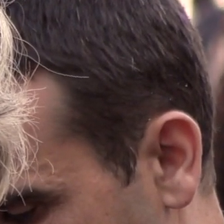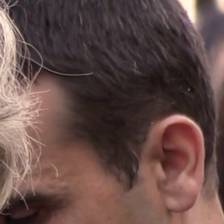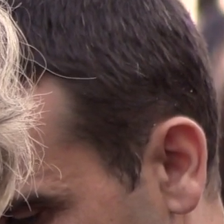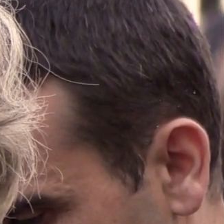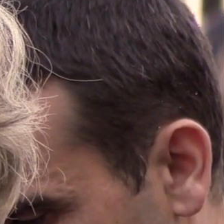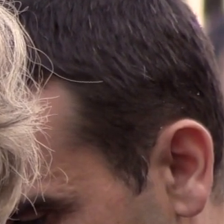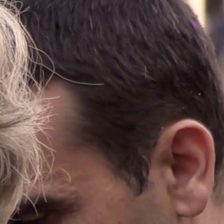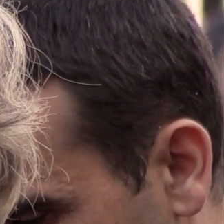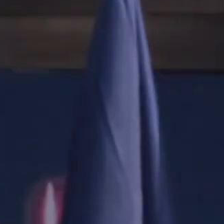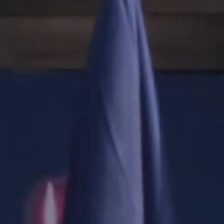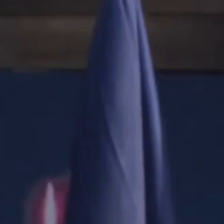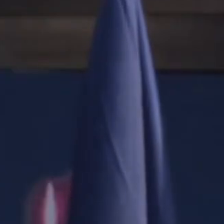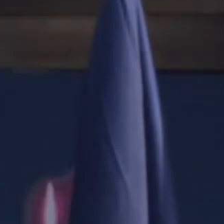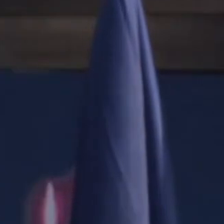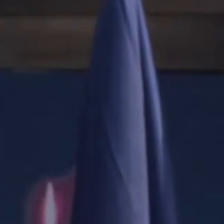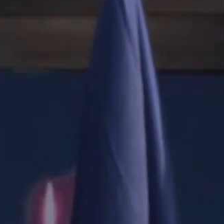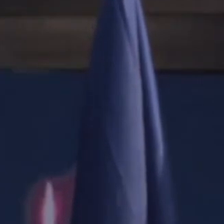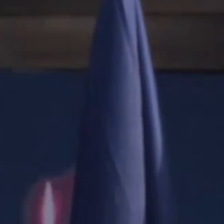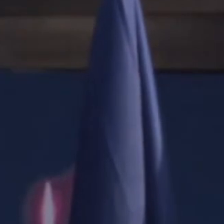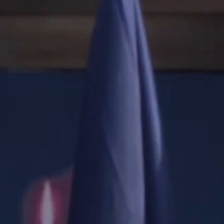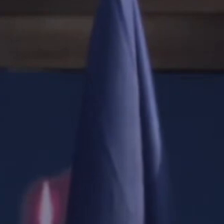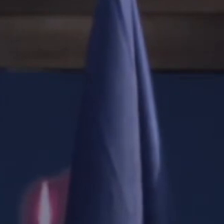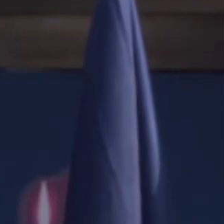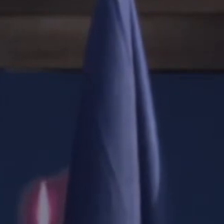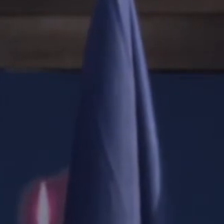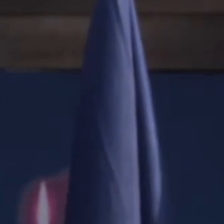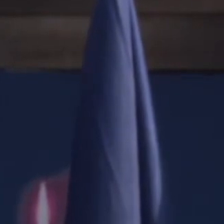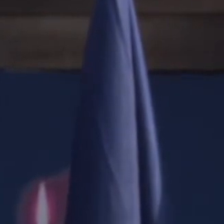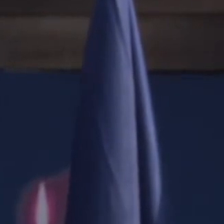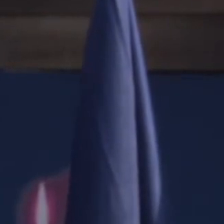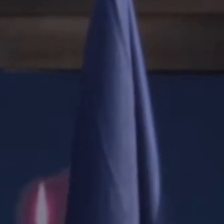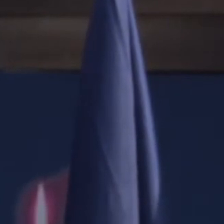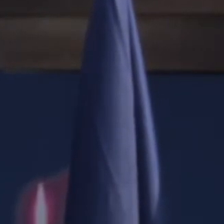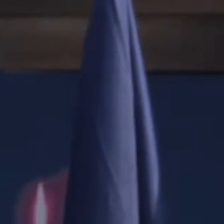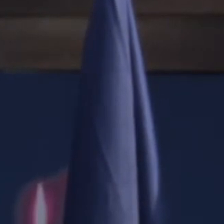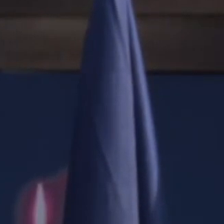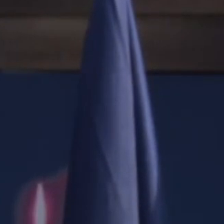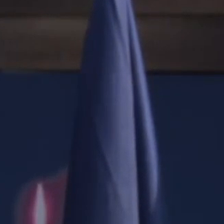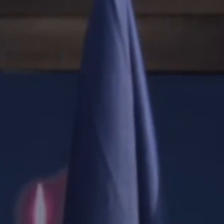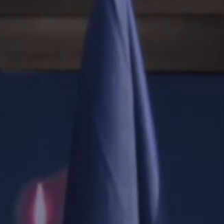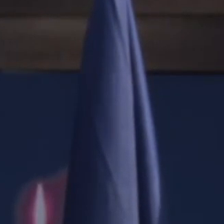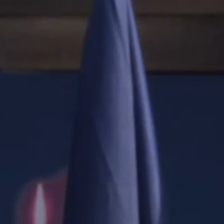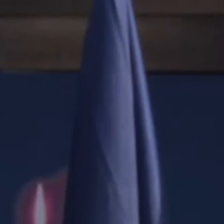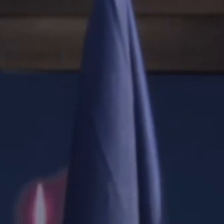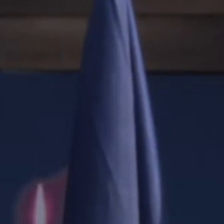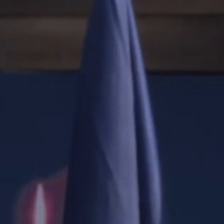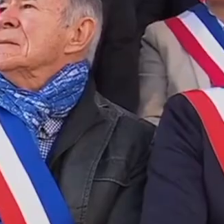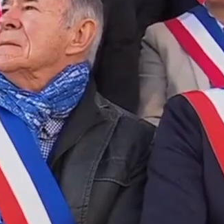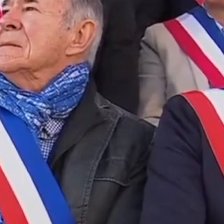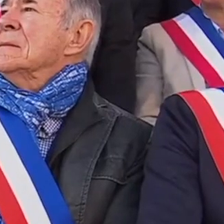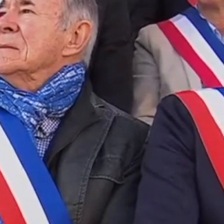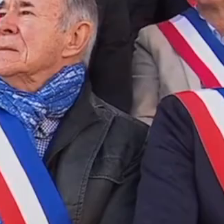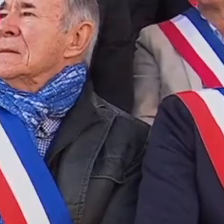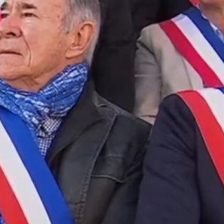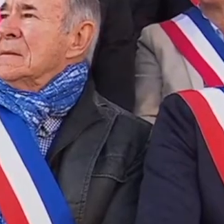as the president of an organization which brings together all the local elected representatives of the Republic of Ireland.